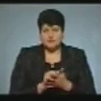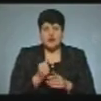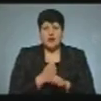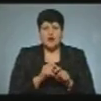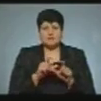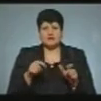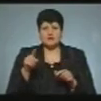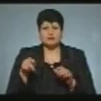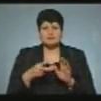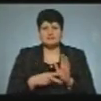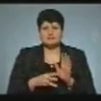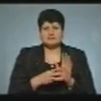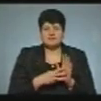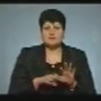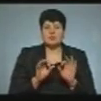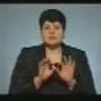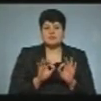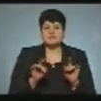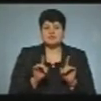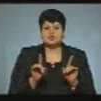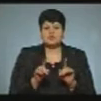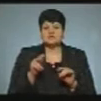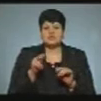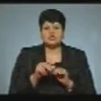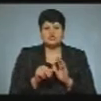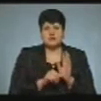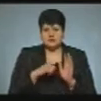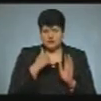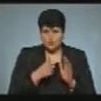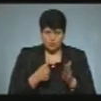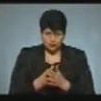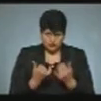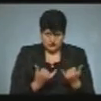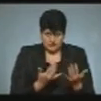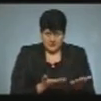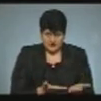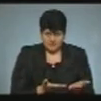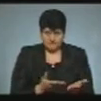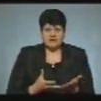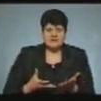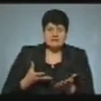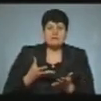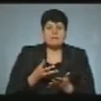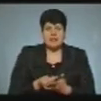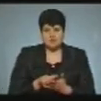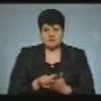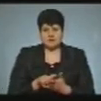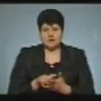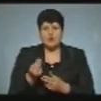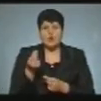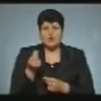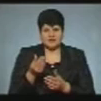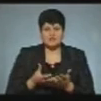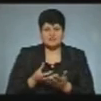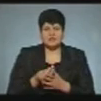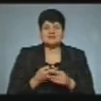номер 78 і пояснила, що з 2016 року дотепер вони сплачували оці от кошти, які вони